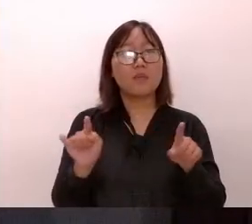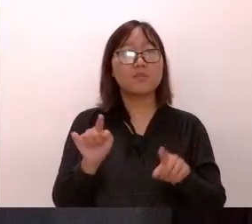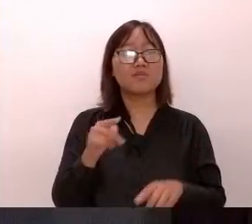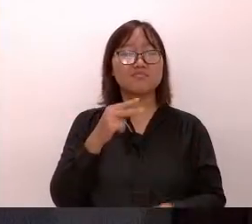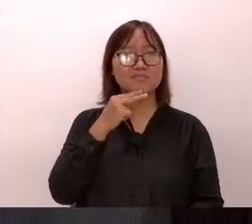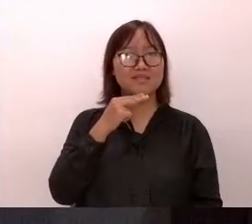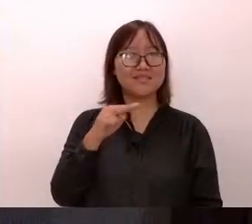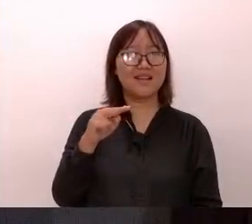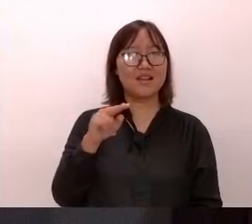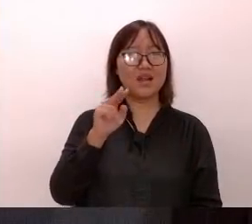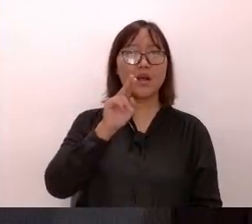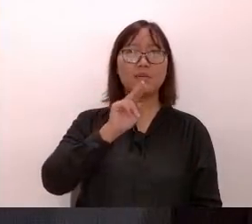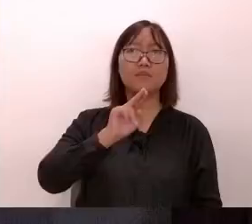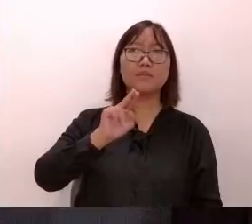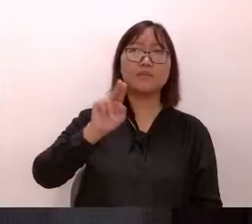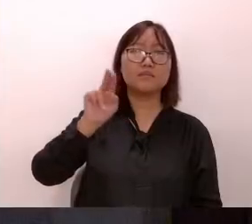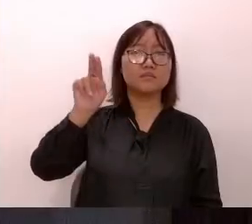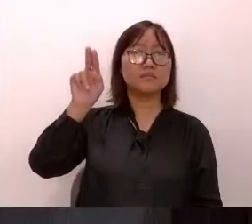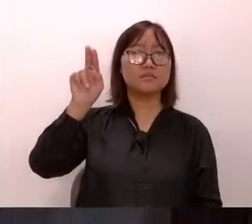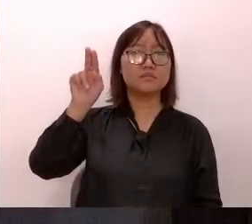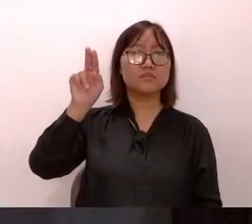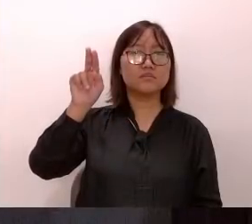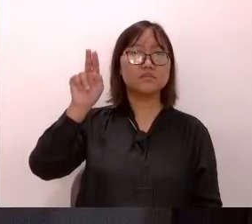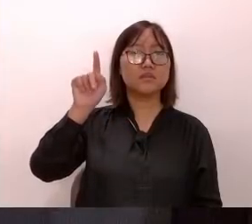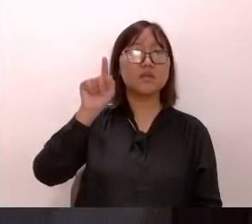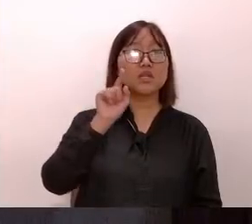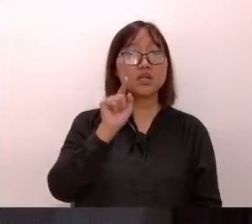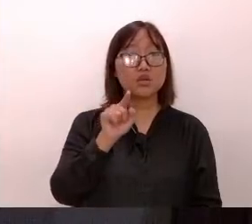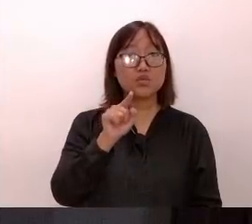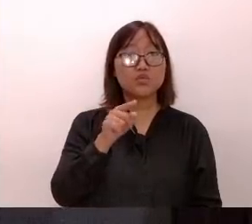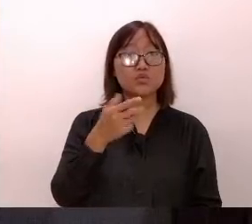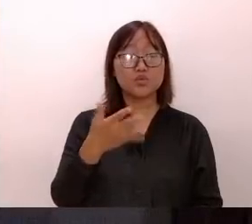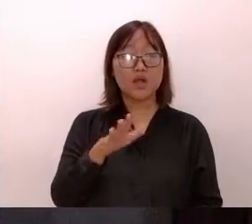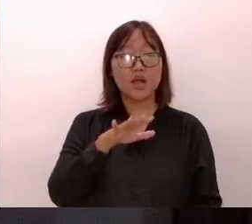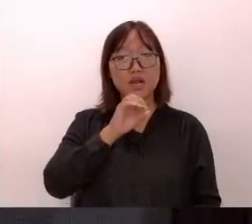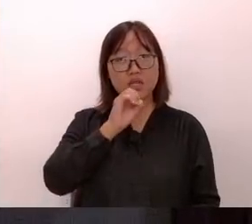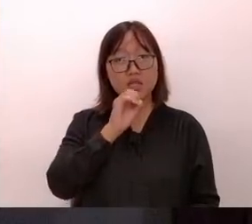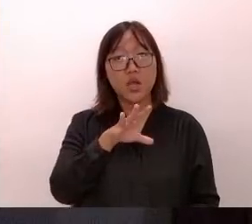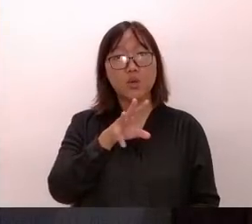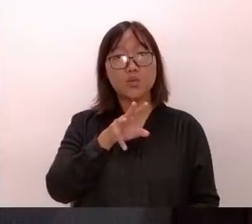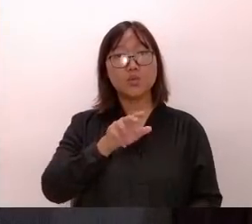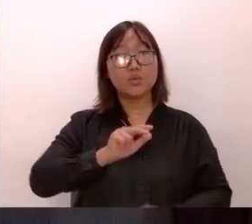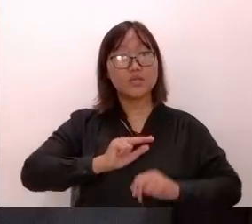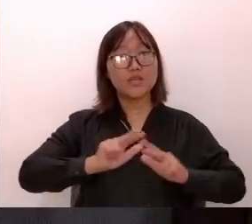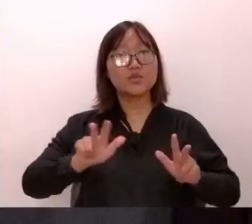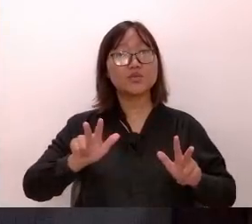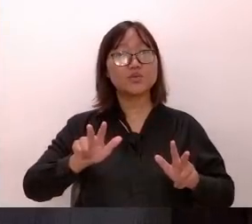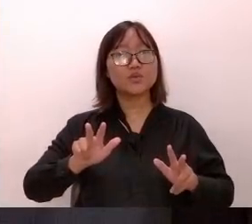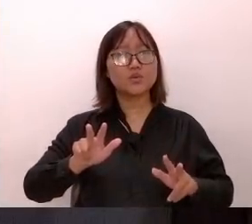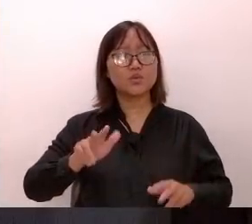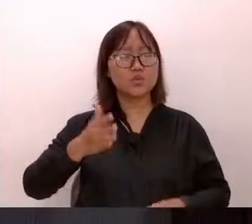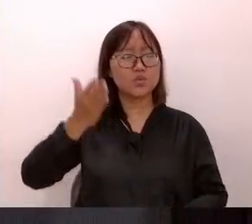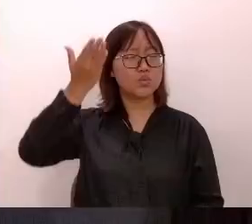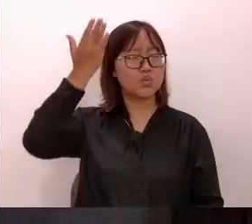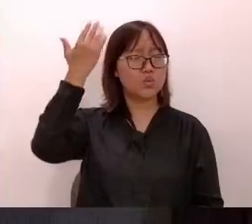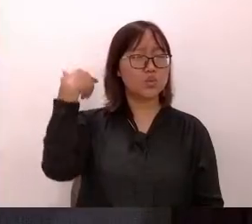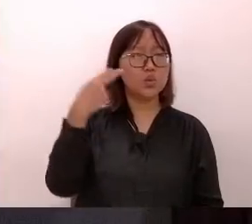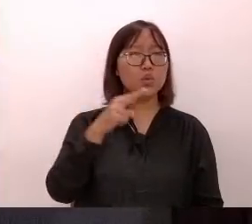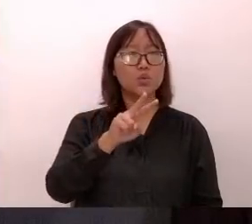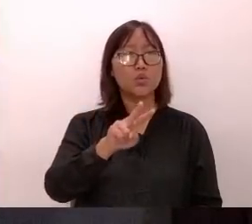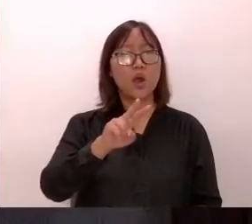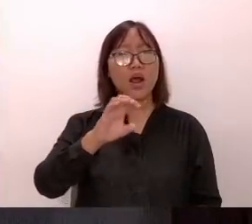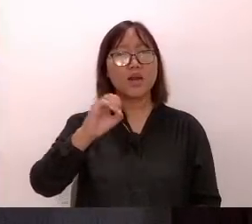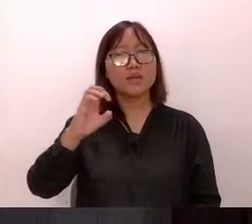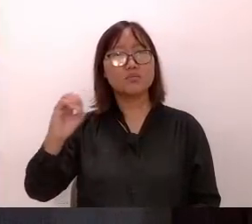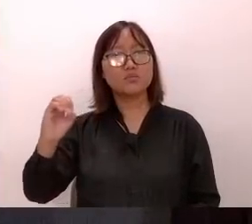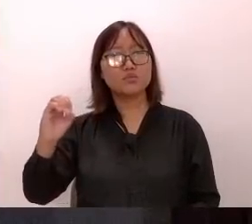dari 2000 2000 tahun yang lalu Yesus memberkati kita semua semua orang